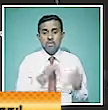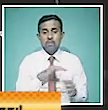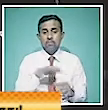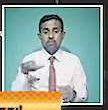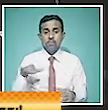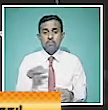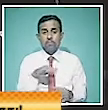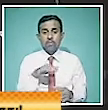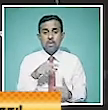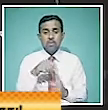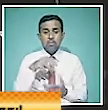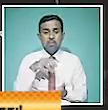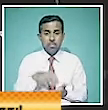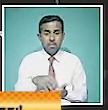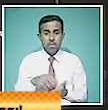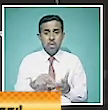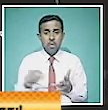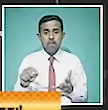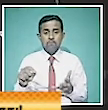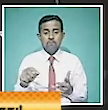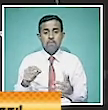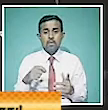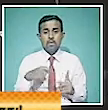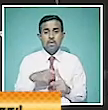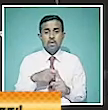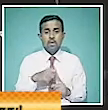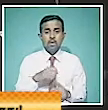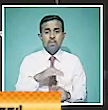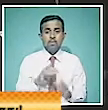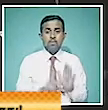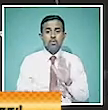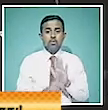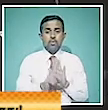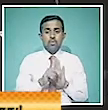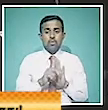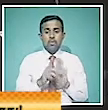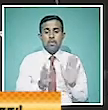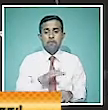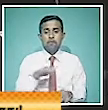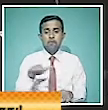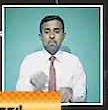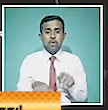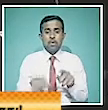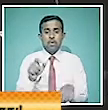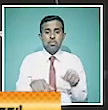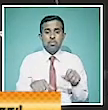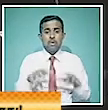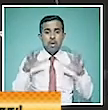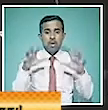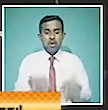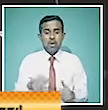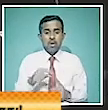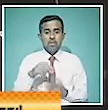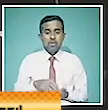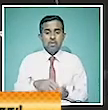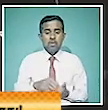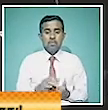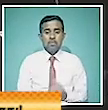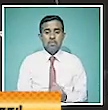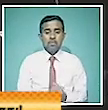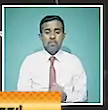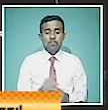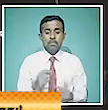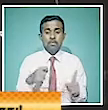பற்று வடக்கு என்பது மருதமுனை சார்ந்த மக்களினுடைய உள்ளூராட்சி சபையாகவும், கரைவாகு பற்று மேற்கு என்பது